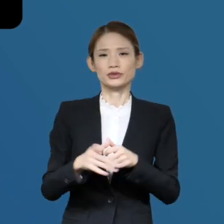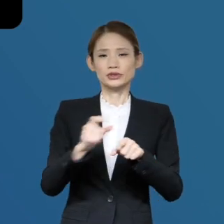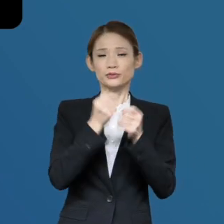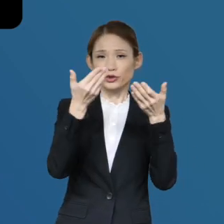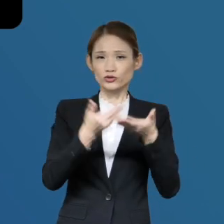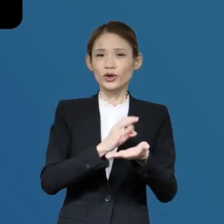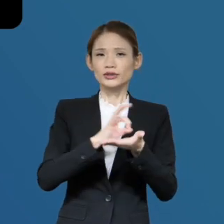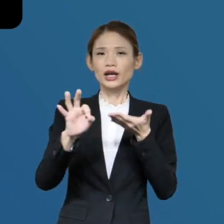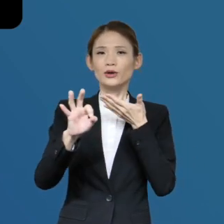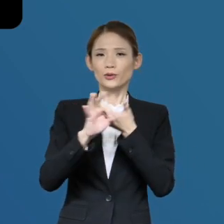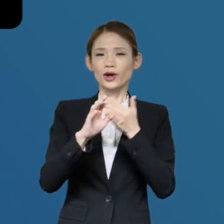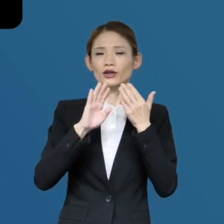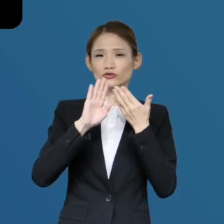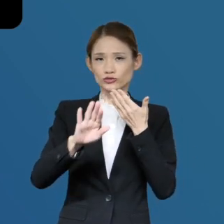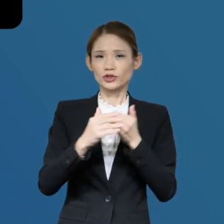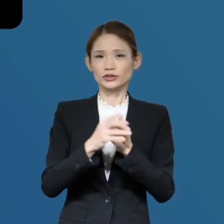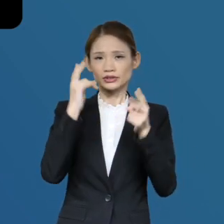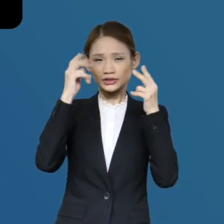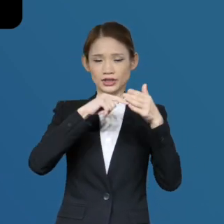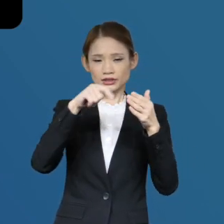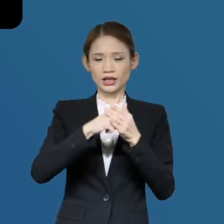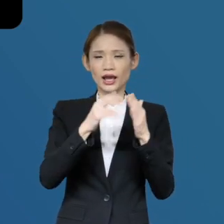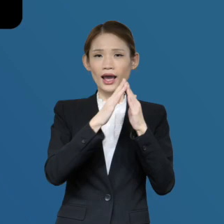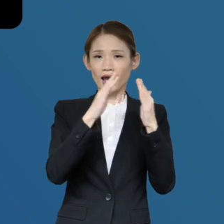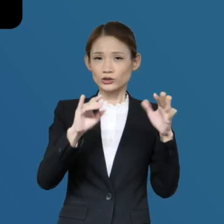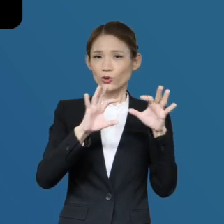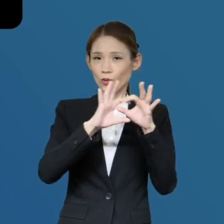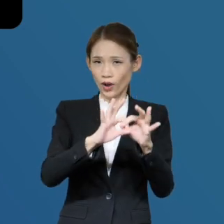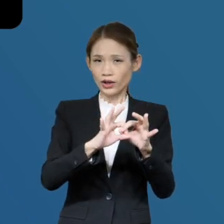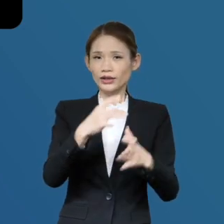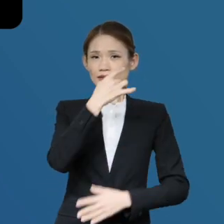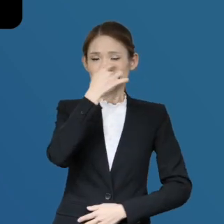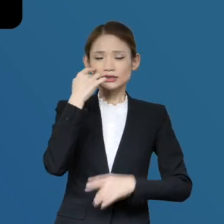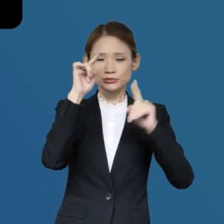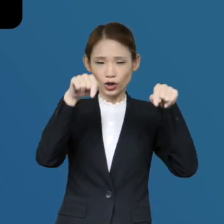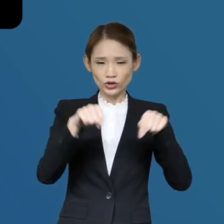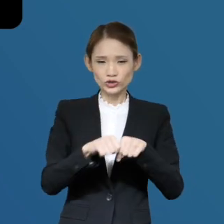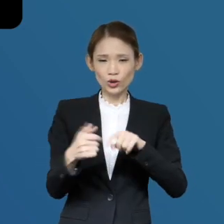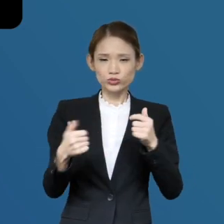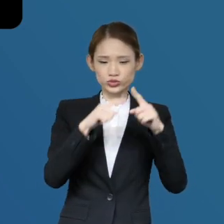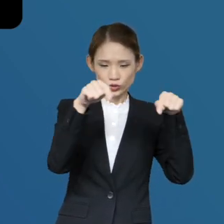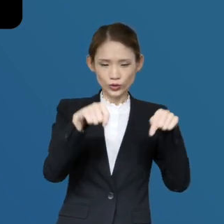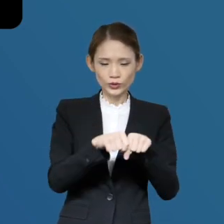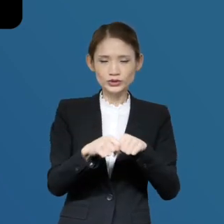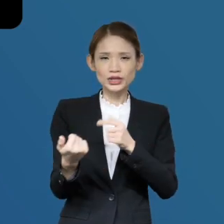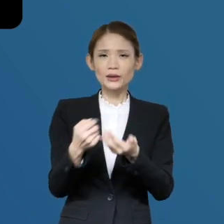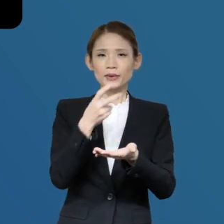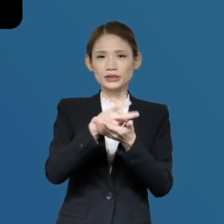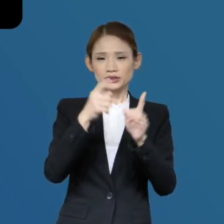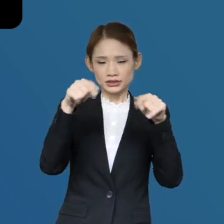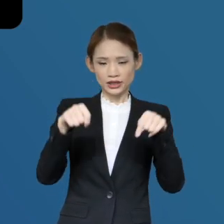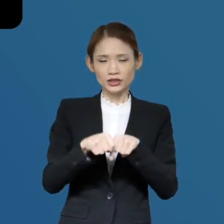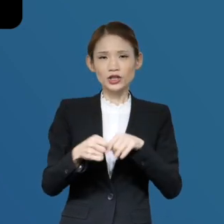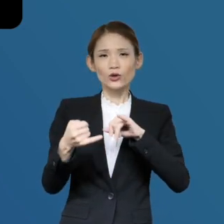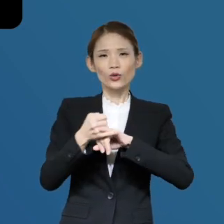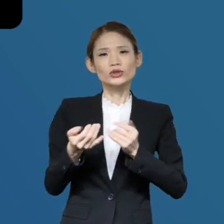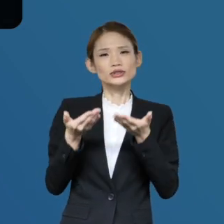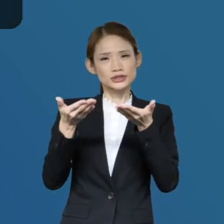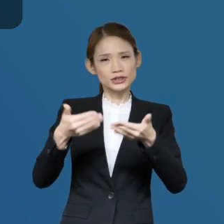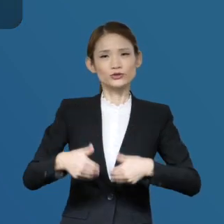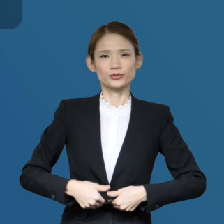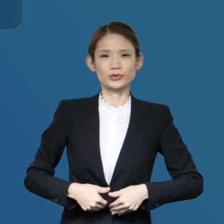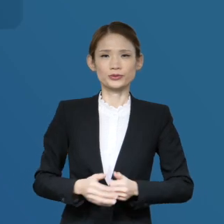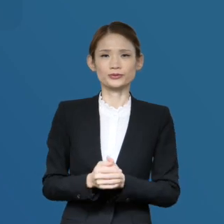특별 휴가를 사용한 후 직장에 가족관계 증명서와 부고장 혹은 사망진단서를 제출해야